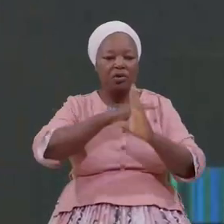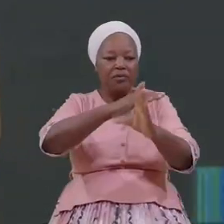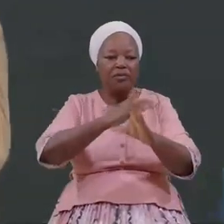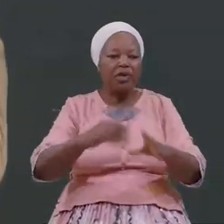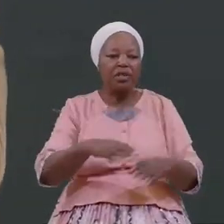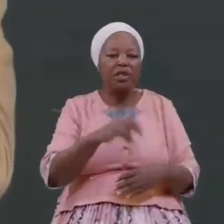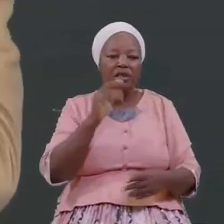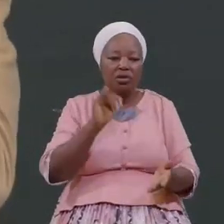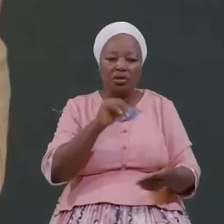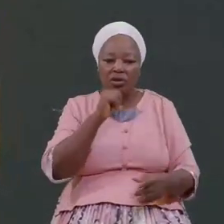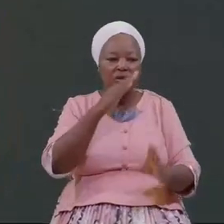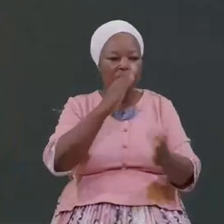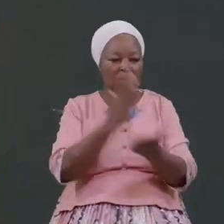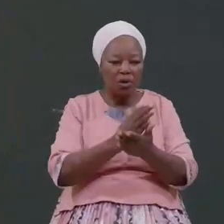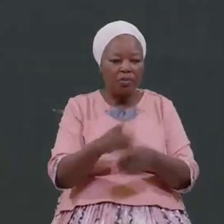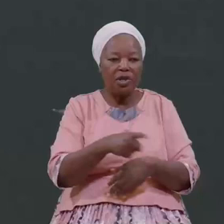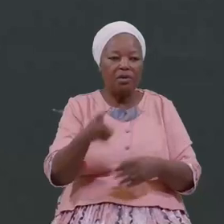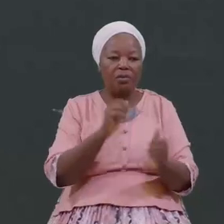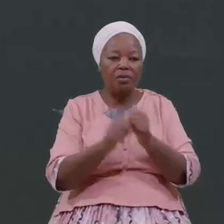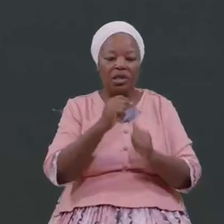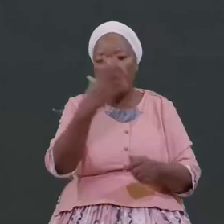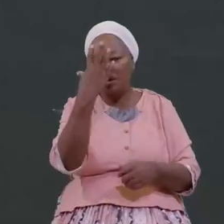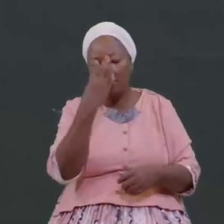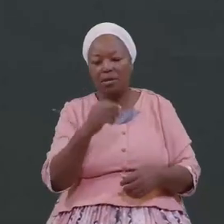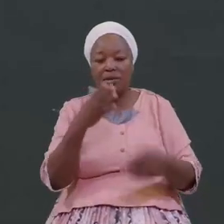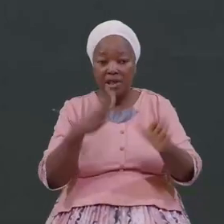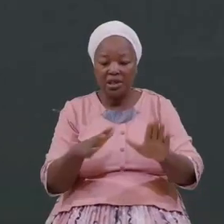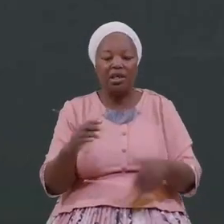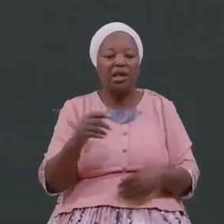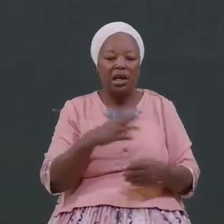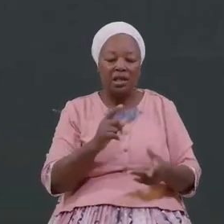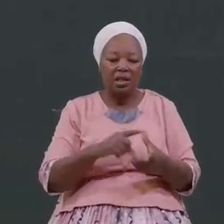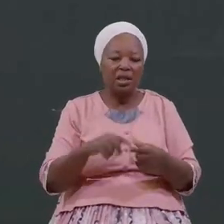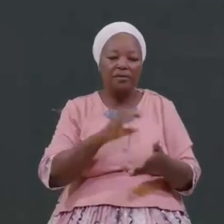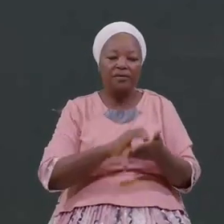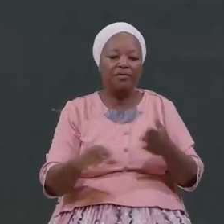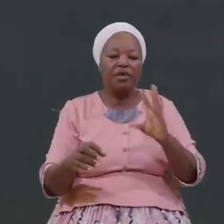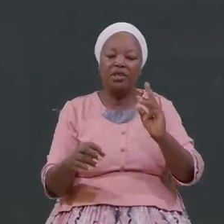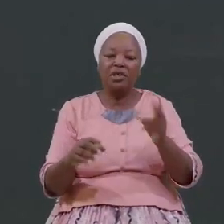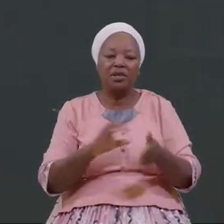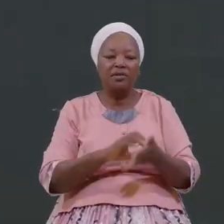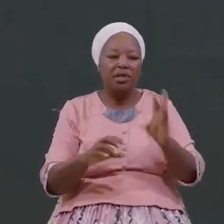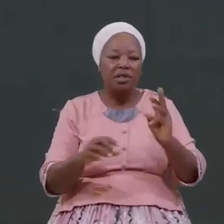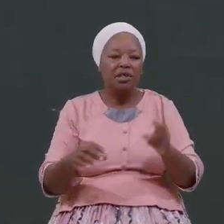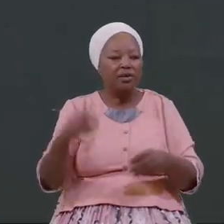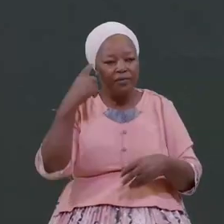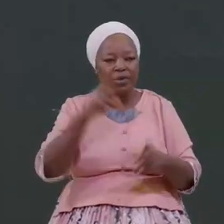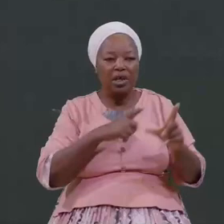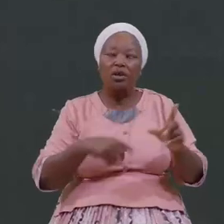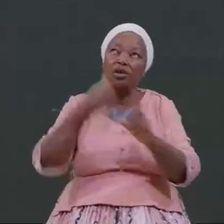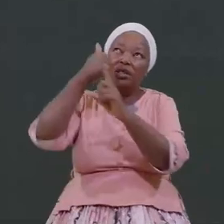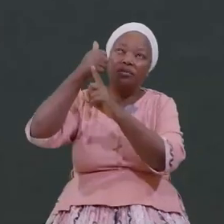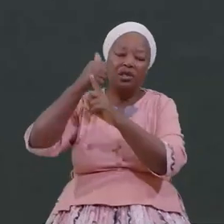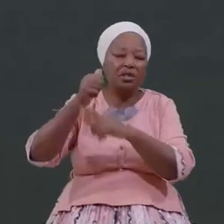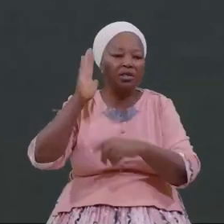pas ceux qui sont morts. Et le verset 16 dit, car le Seigneur